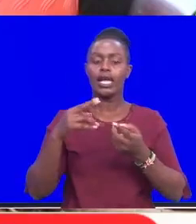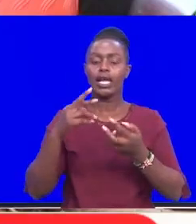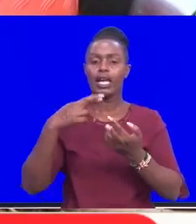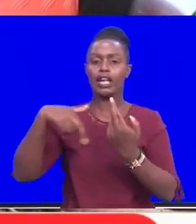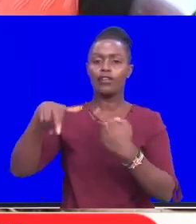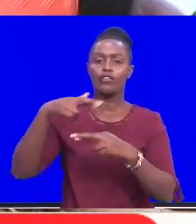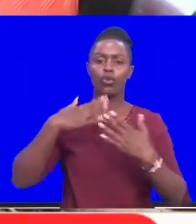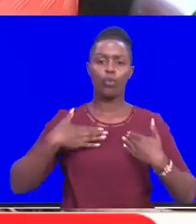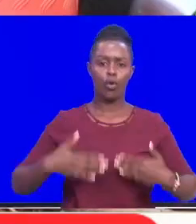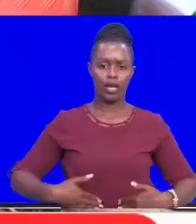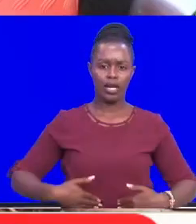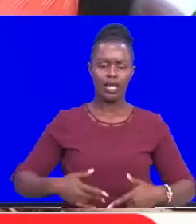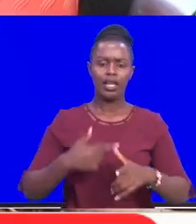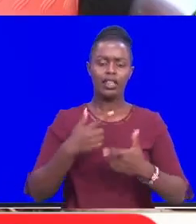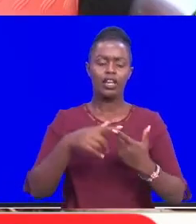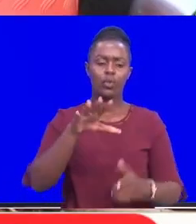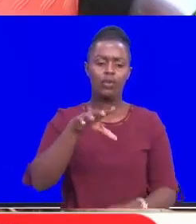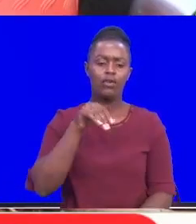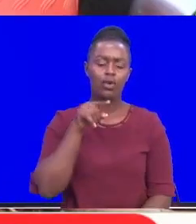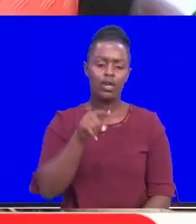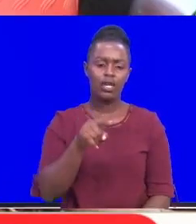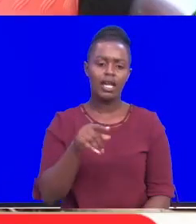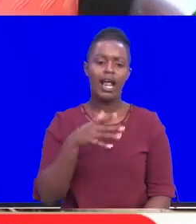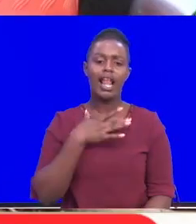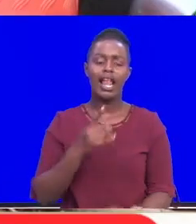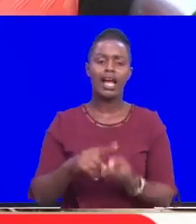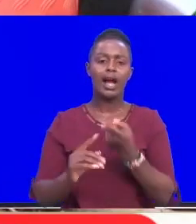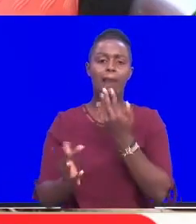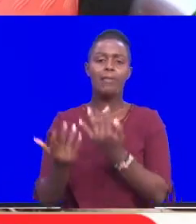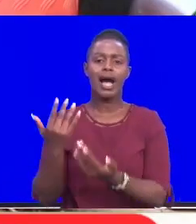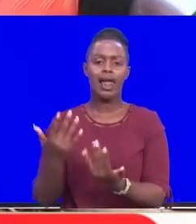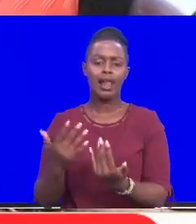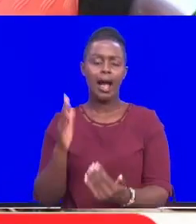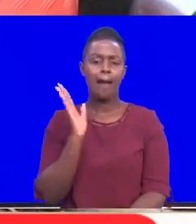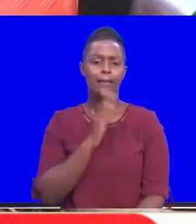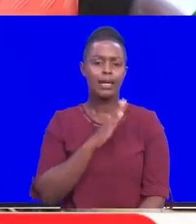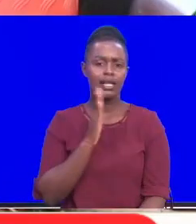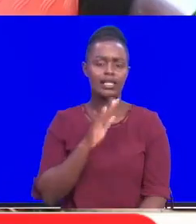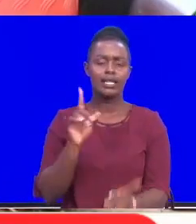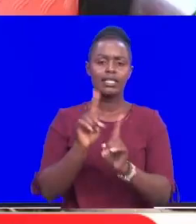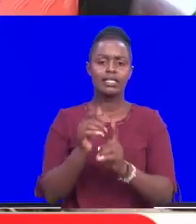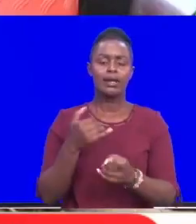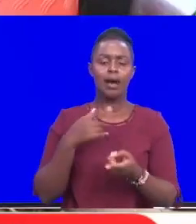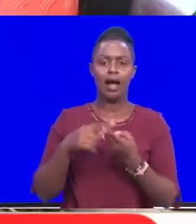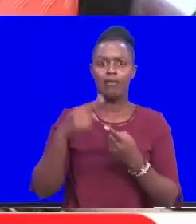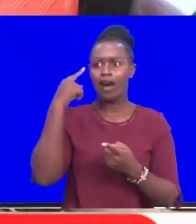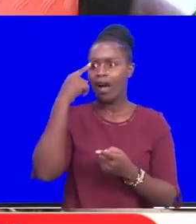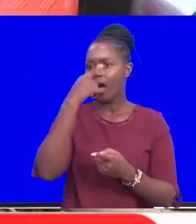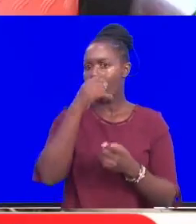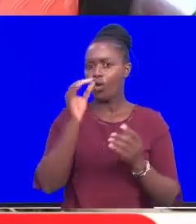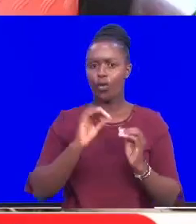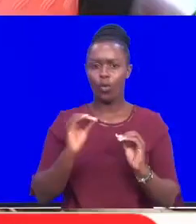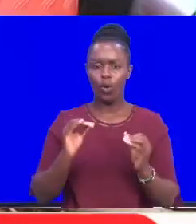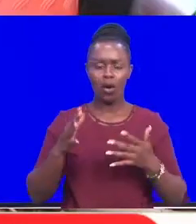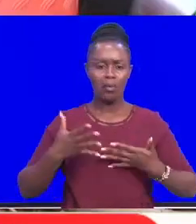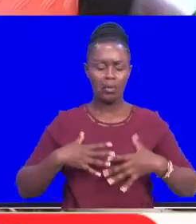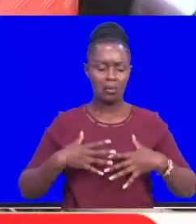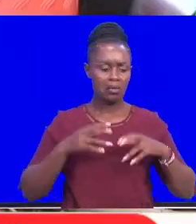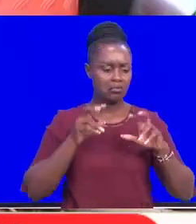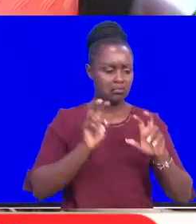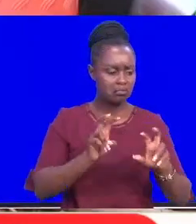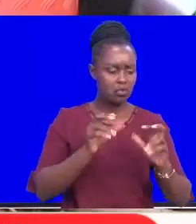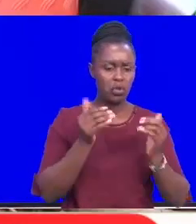huyu umechomwa. Ulikuwa umeosa na hukuwa na macho. Watu wote walikuwa naangalia,